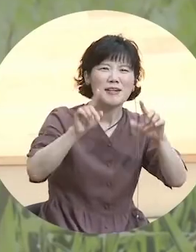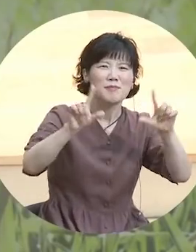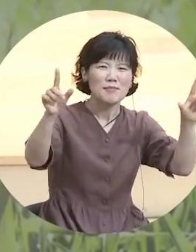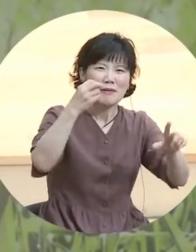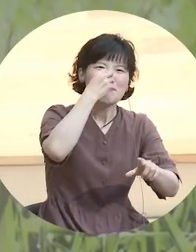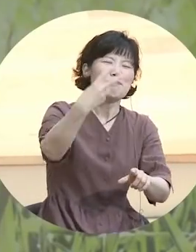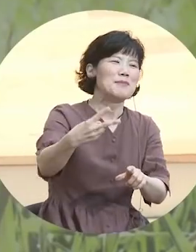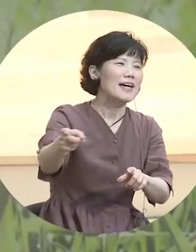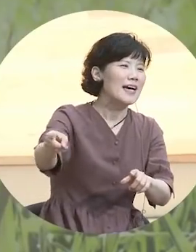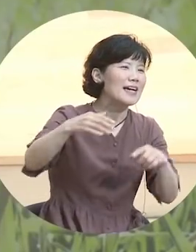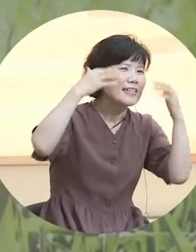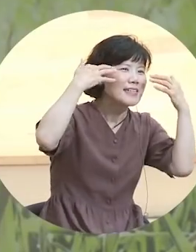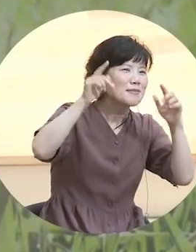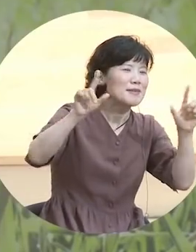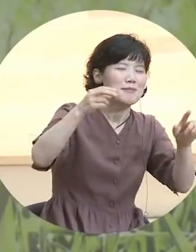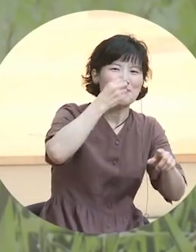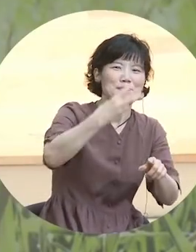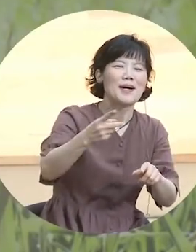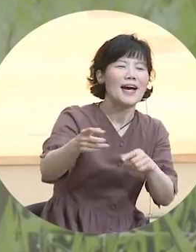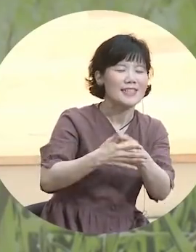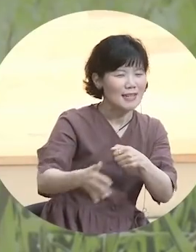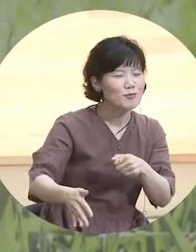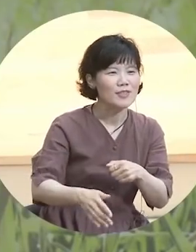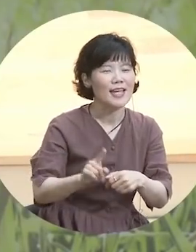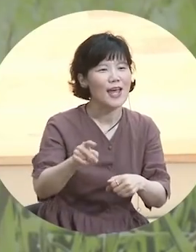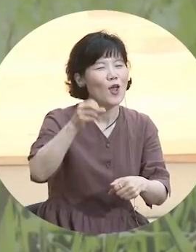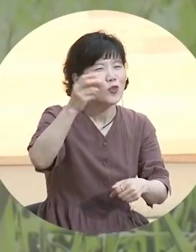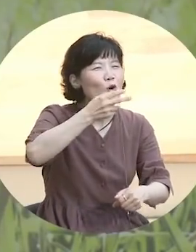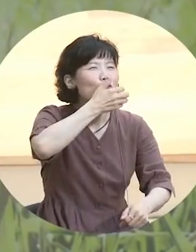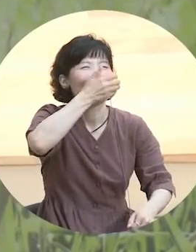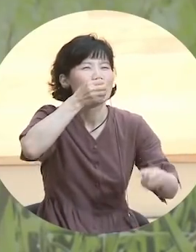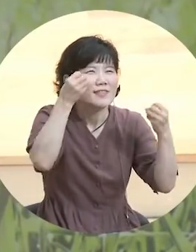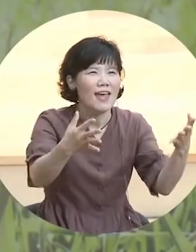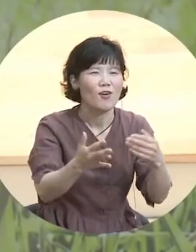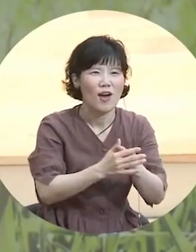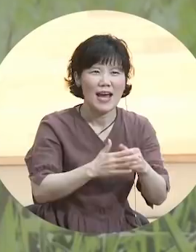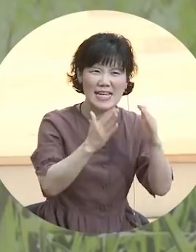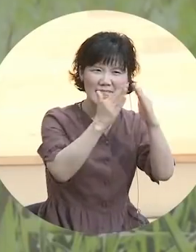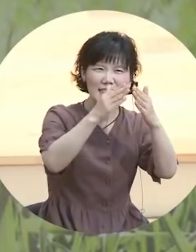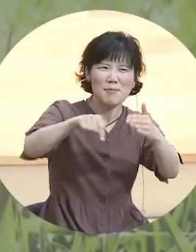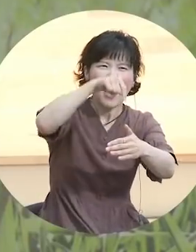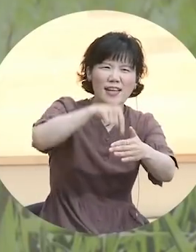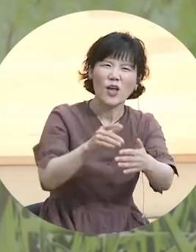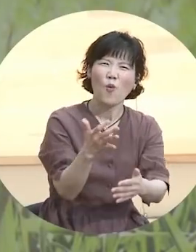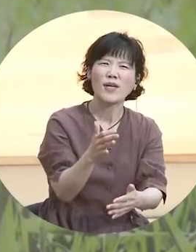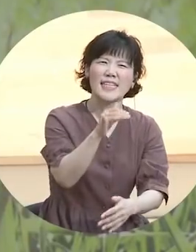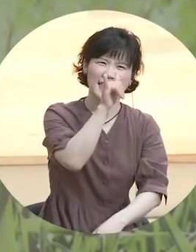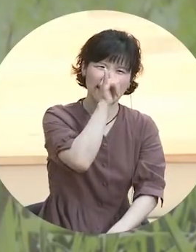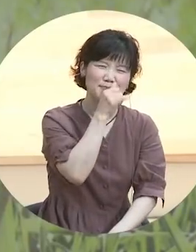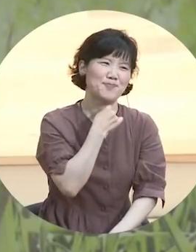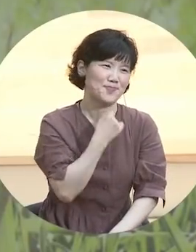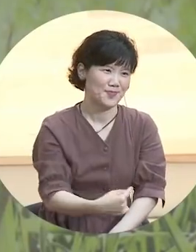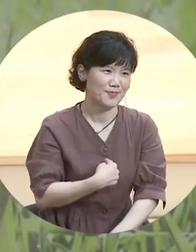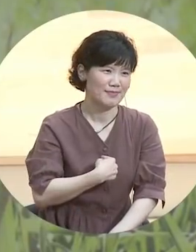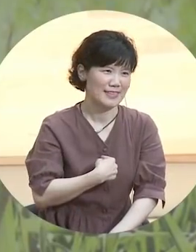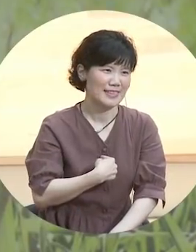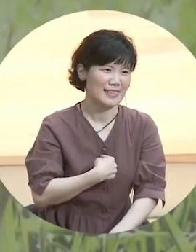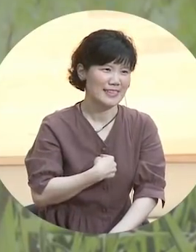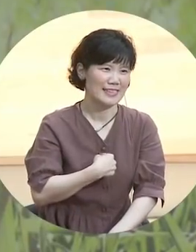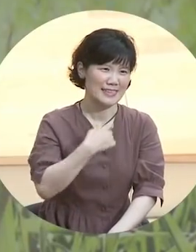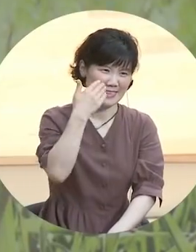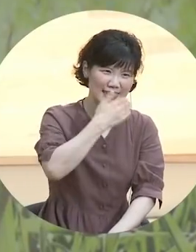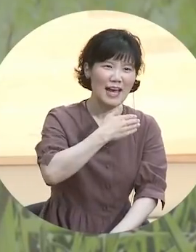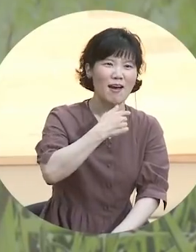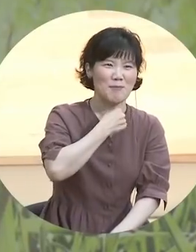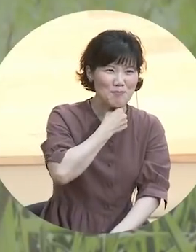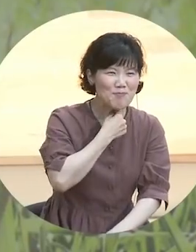어떻고요? 야, 이거 뭐 말도 못하죠. 그래서 또 다른 꿈이 생긴 거예요. 집 안에 화장실이 있는, 수세식